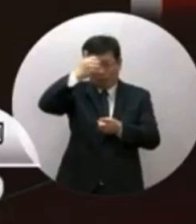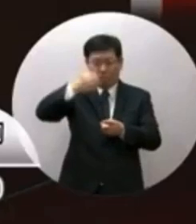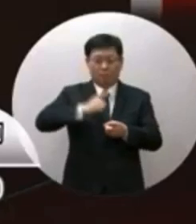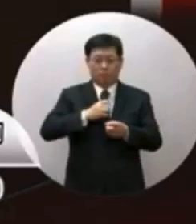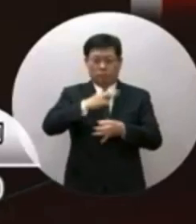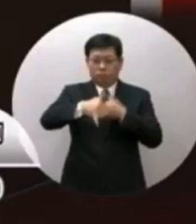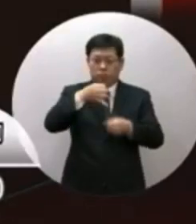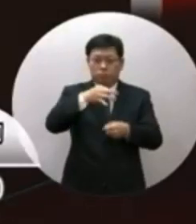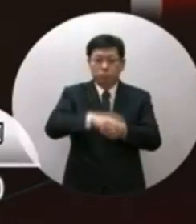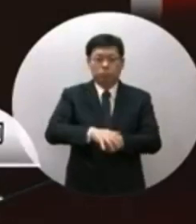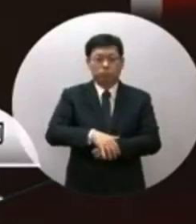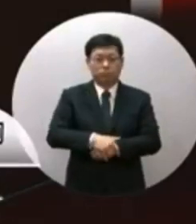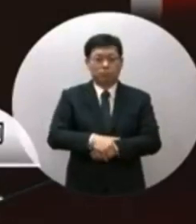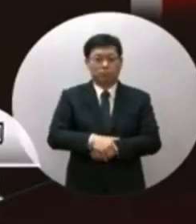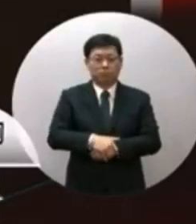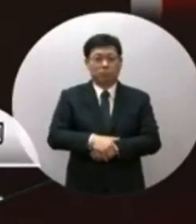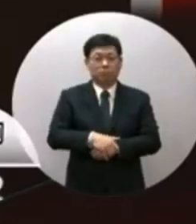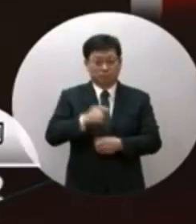补贴